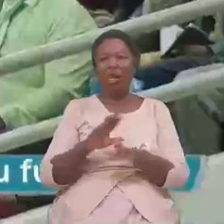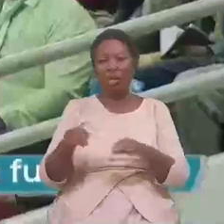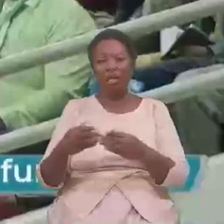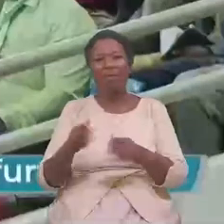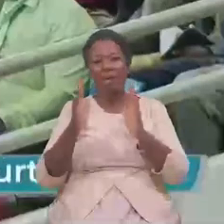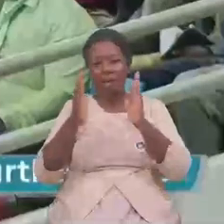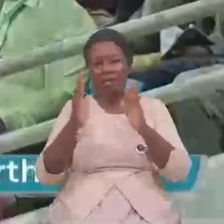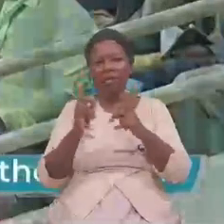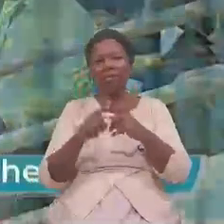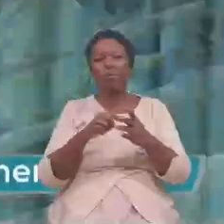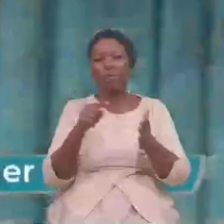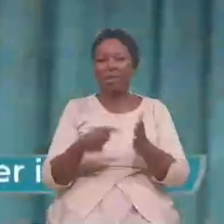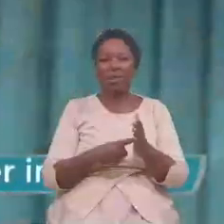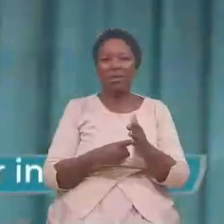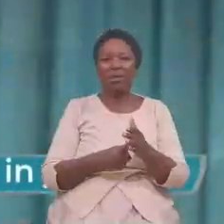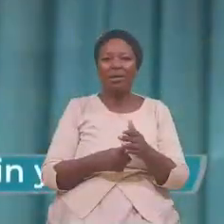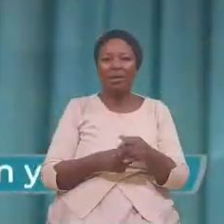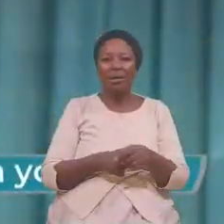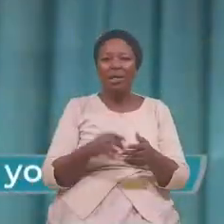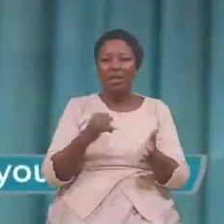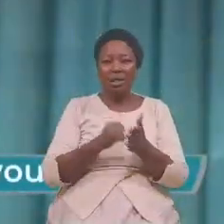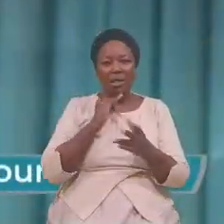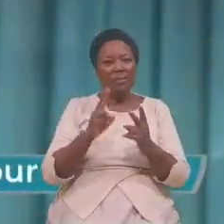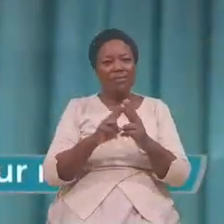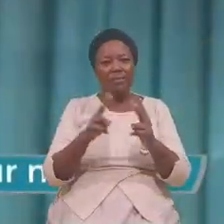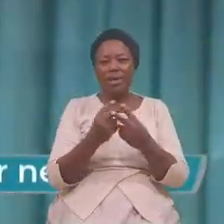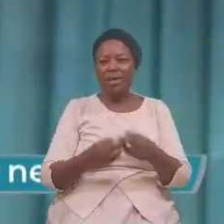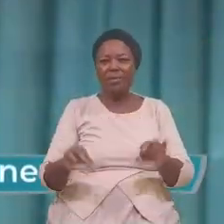la main ce soir. C'est très, très important.